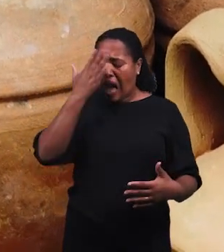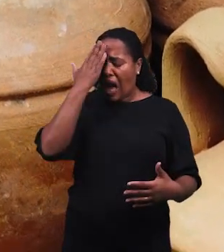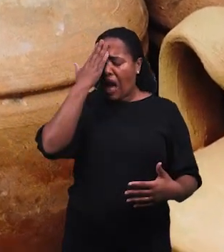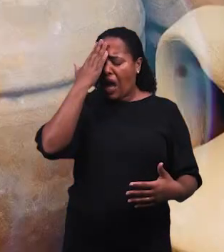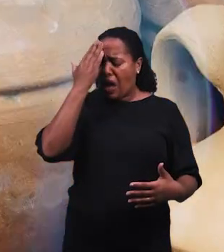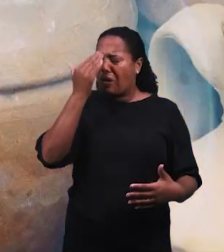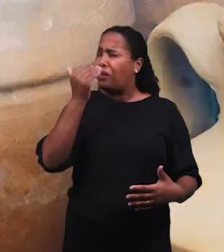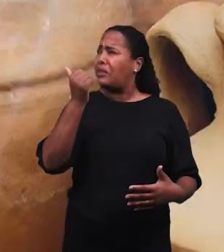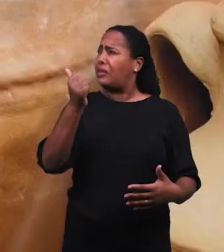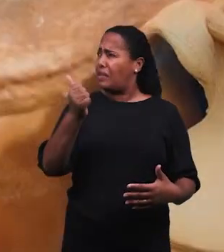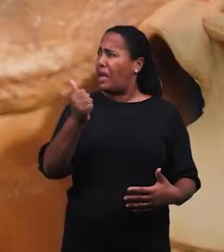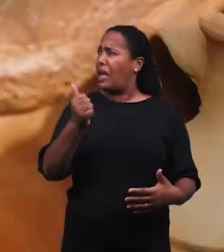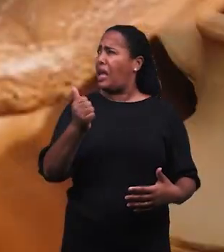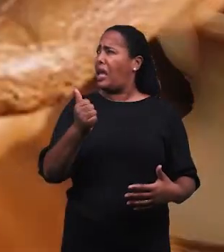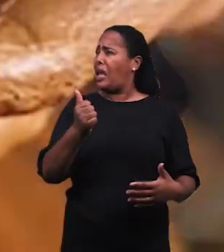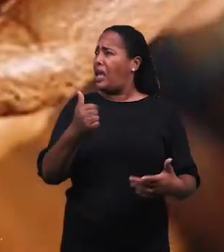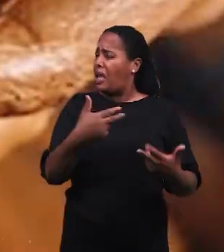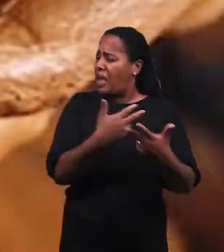без сил.